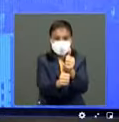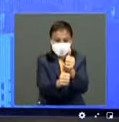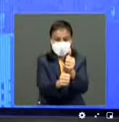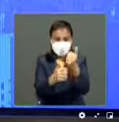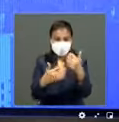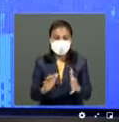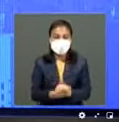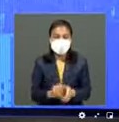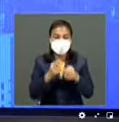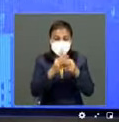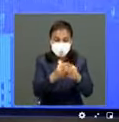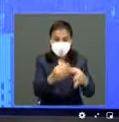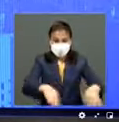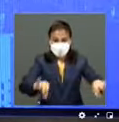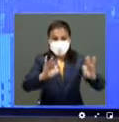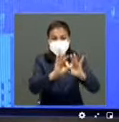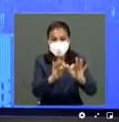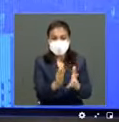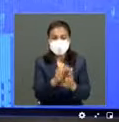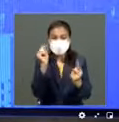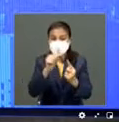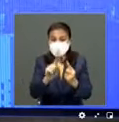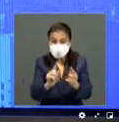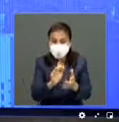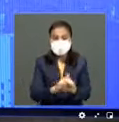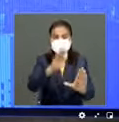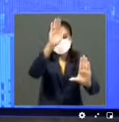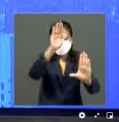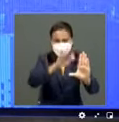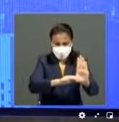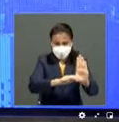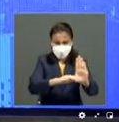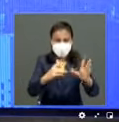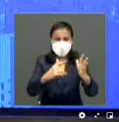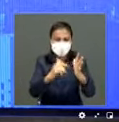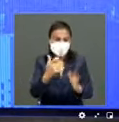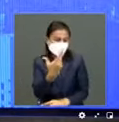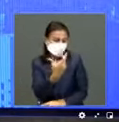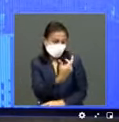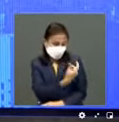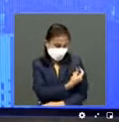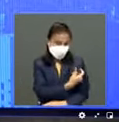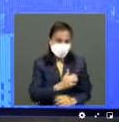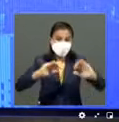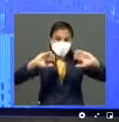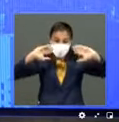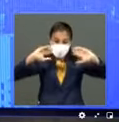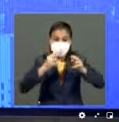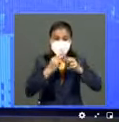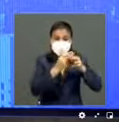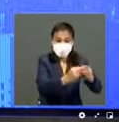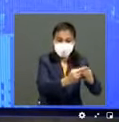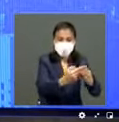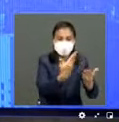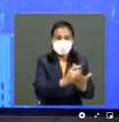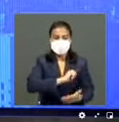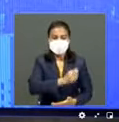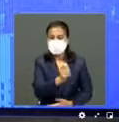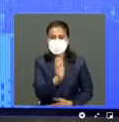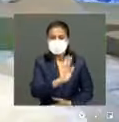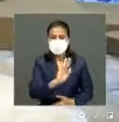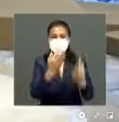ท่านก็เน้นย้ำนะคะว่าไม่ว่าจะเป็นเรื่องของการลงทะเบียนฉีดวัคซีนไม่ว่าจะเป็นโรงพยาบาลภาครัฐหรือเอกชนไม่มีค่าใช้จ่ายนะคะเนื่องจาก